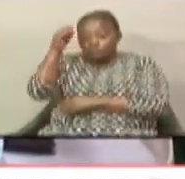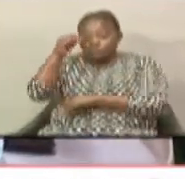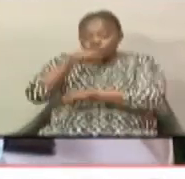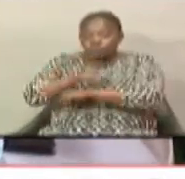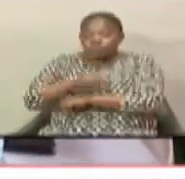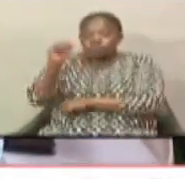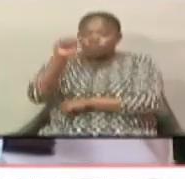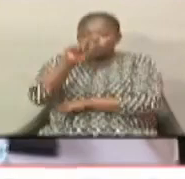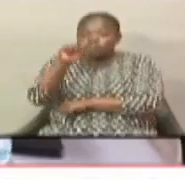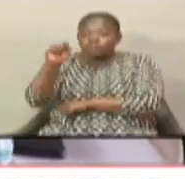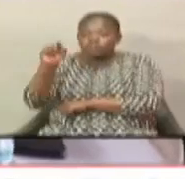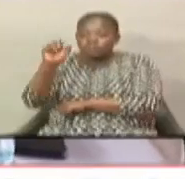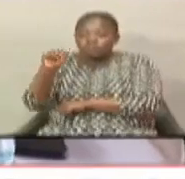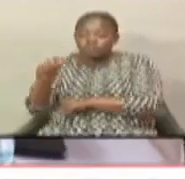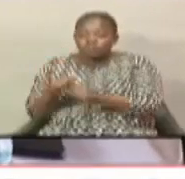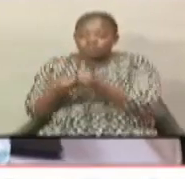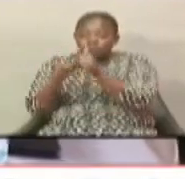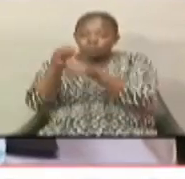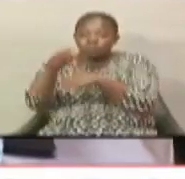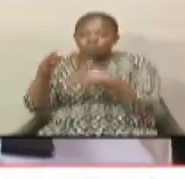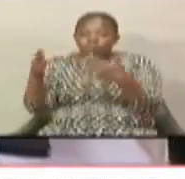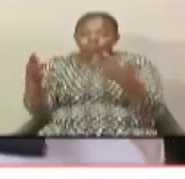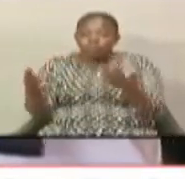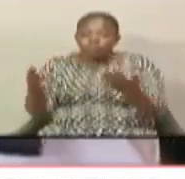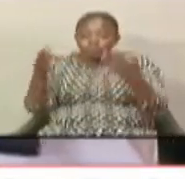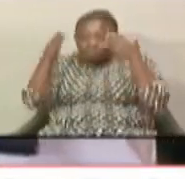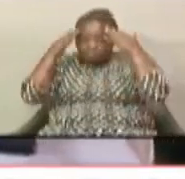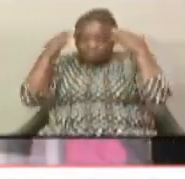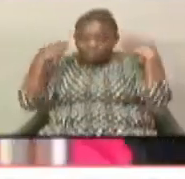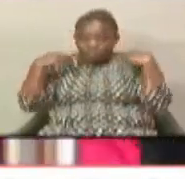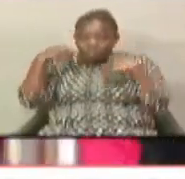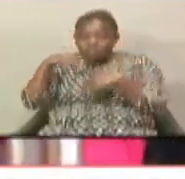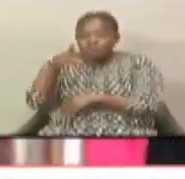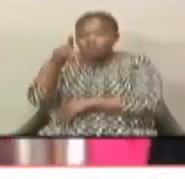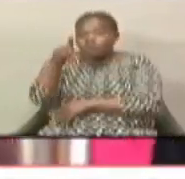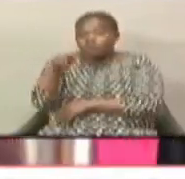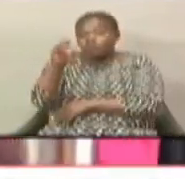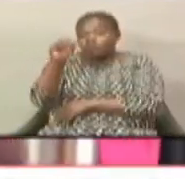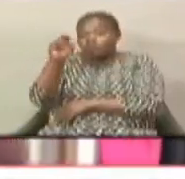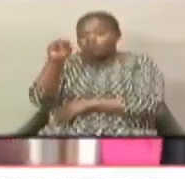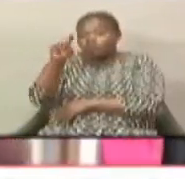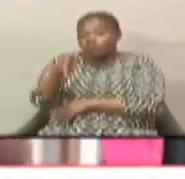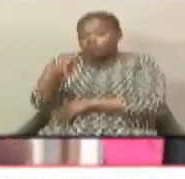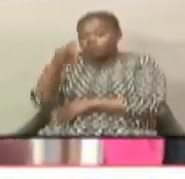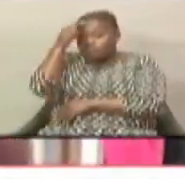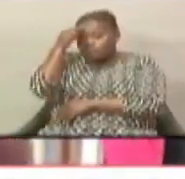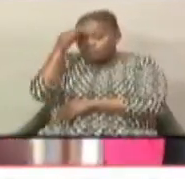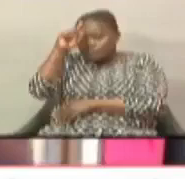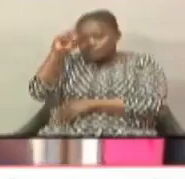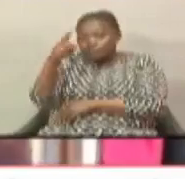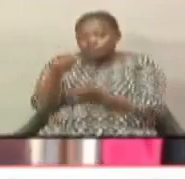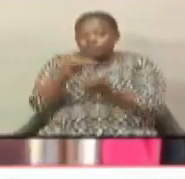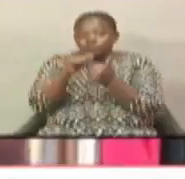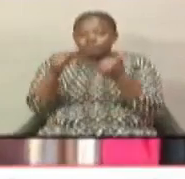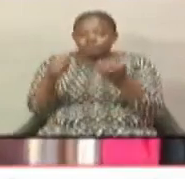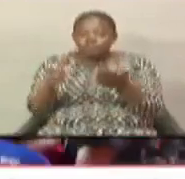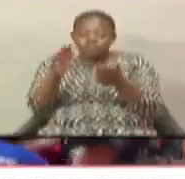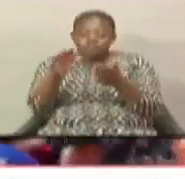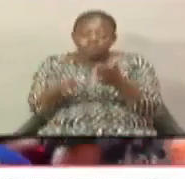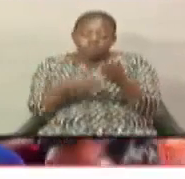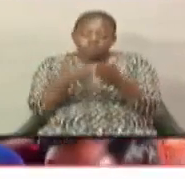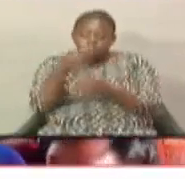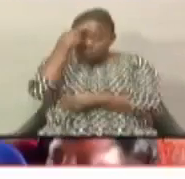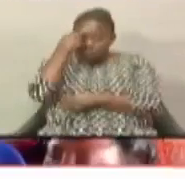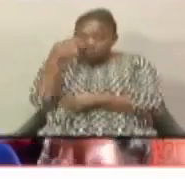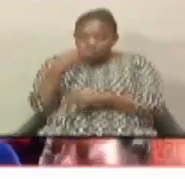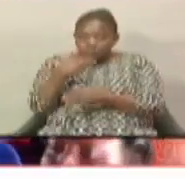Seeta, ng'awerekeddwako omukulu waalyo Paula Alibundi. Abayizi basoose kutunka mu luyimba lwa ddiini